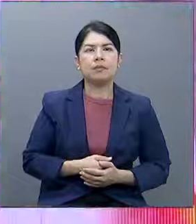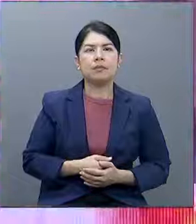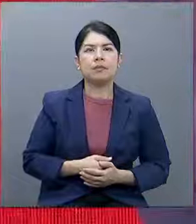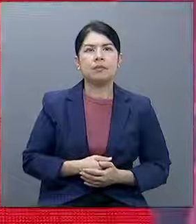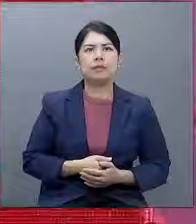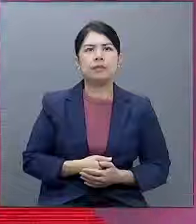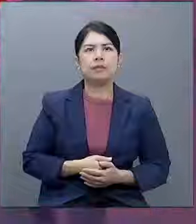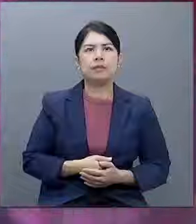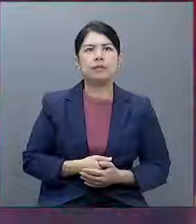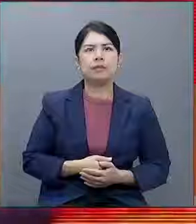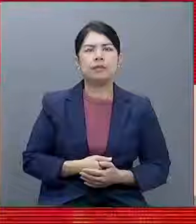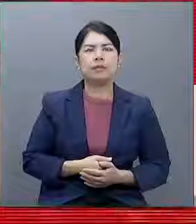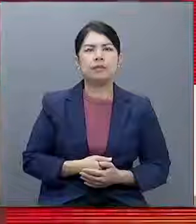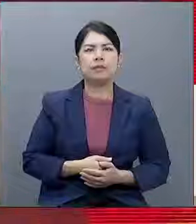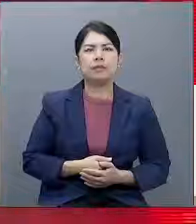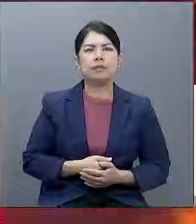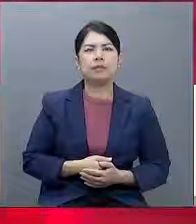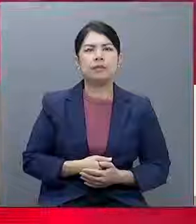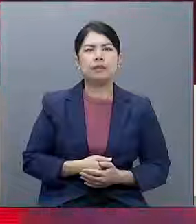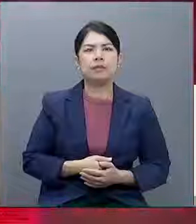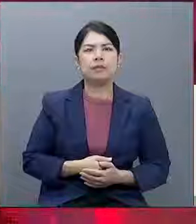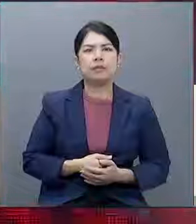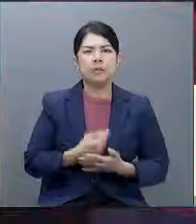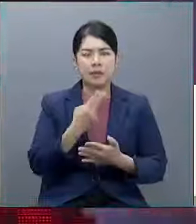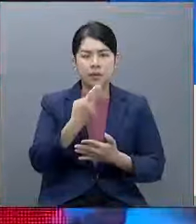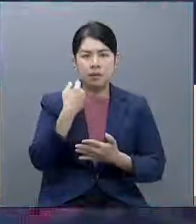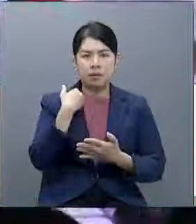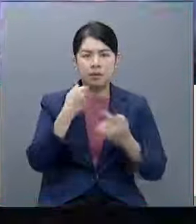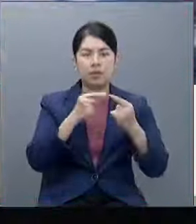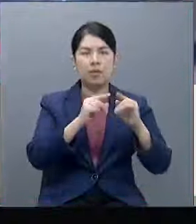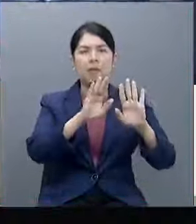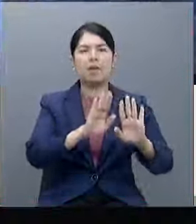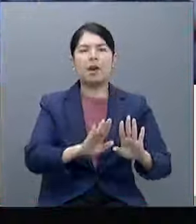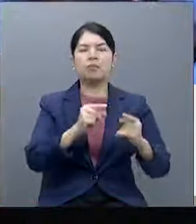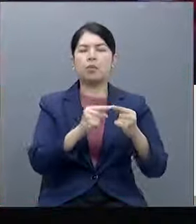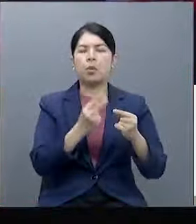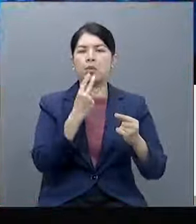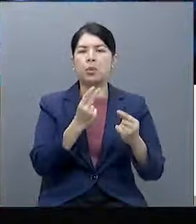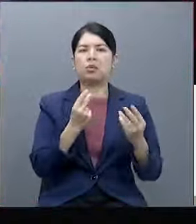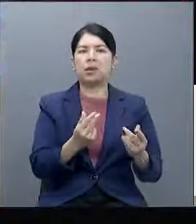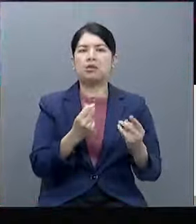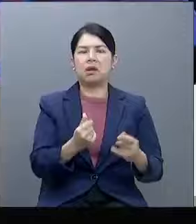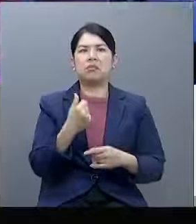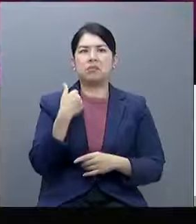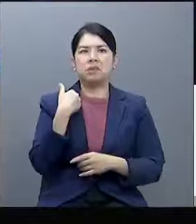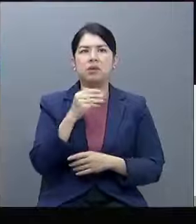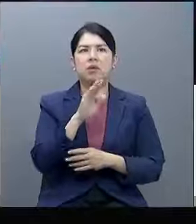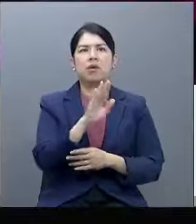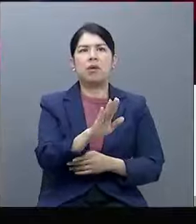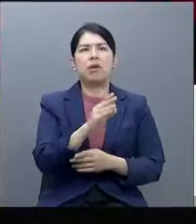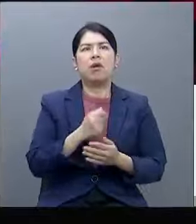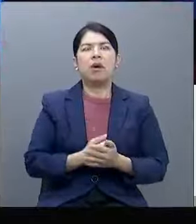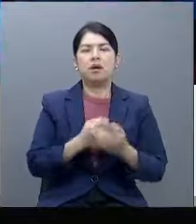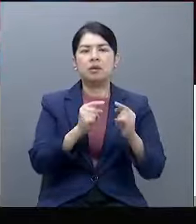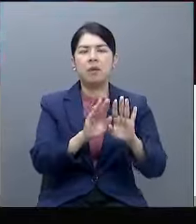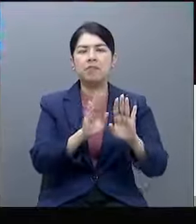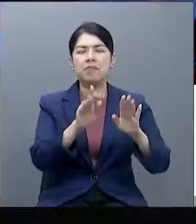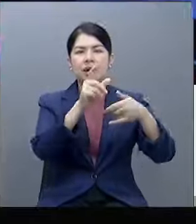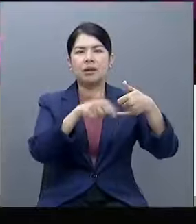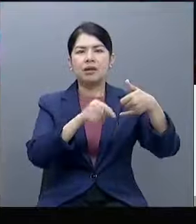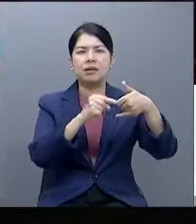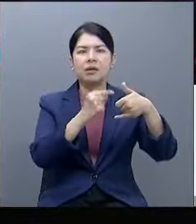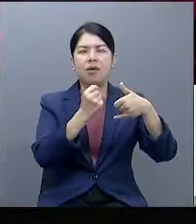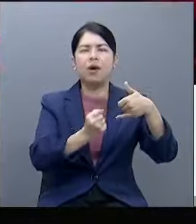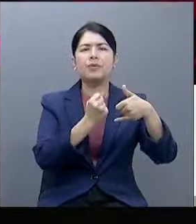สเตจแรกก็โปรยเสน่ห์ค่ะวาดลวดลายแบบสายเต้นตัวจริงสมชื่อเพลง Moving นะคะซิงเกิลเปิดตัวนักร้องสาววัย19